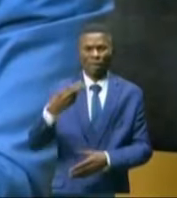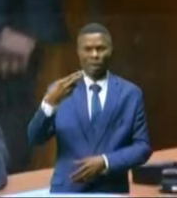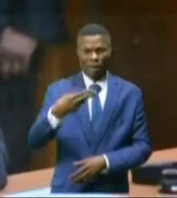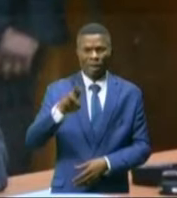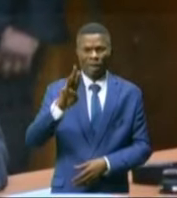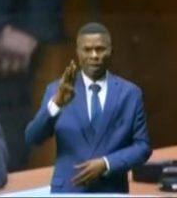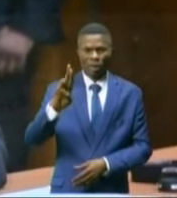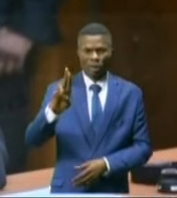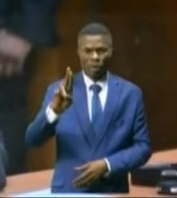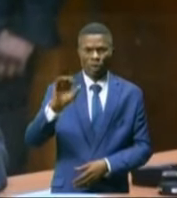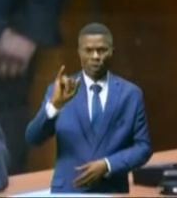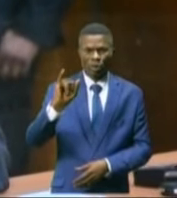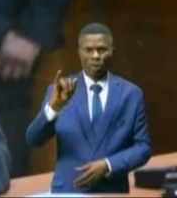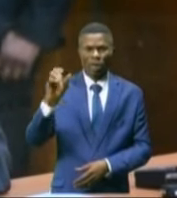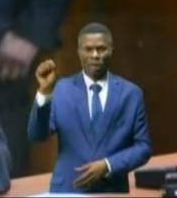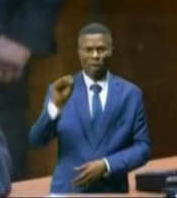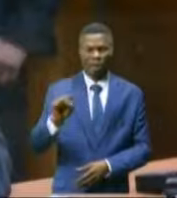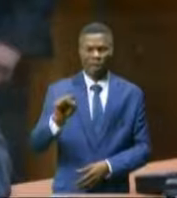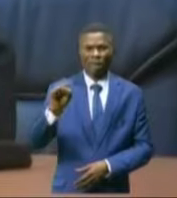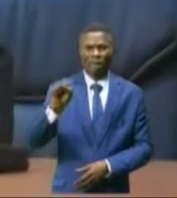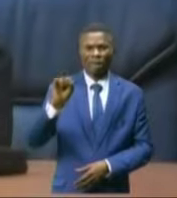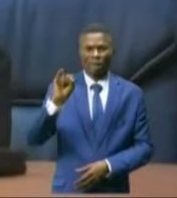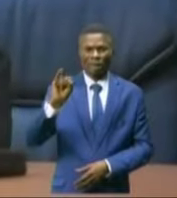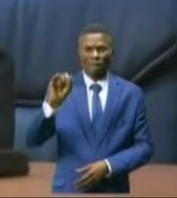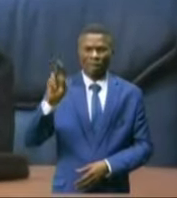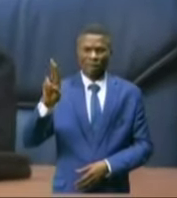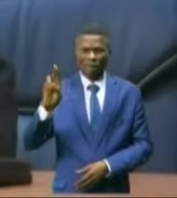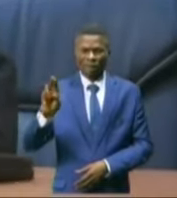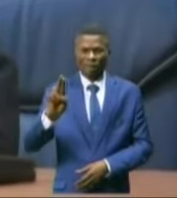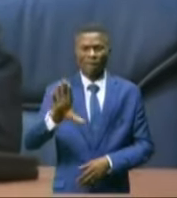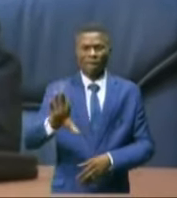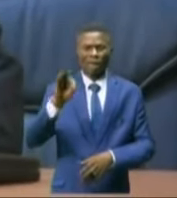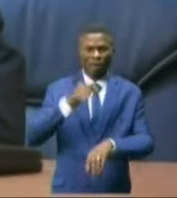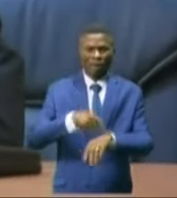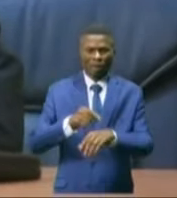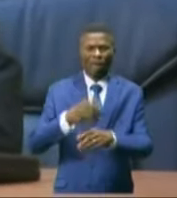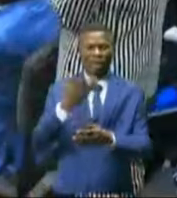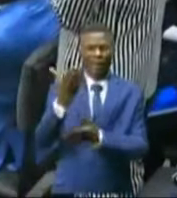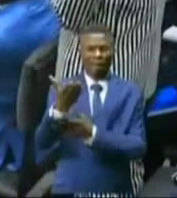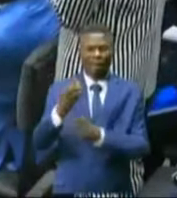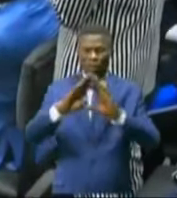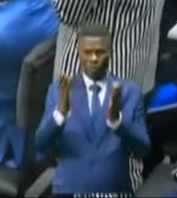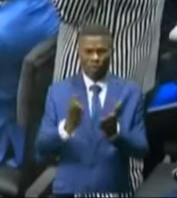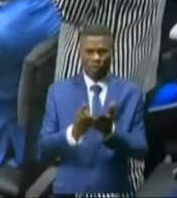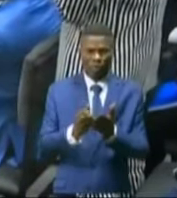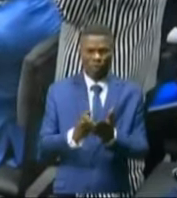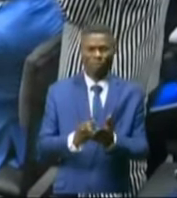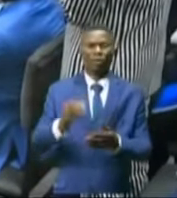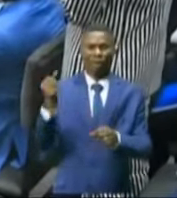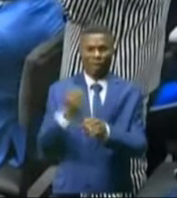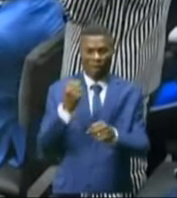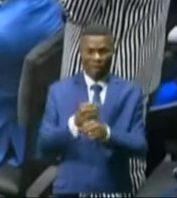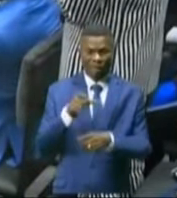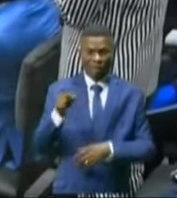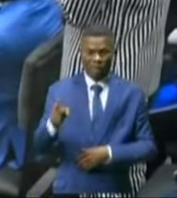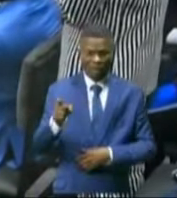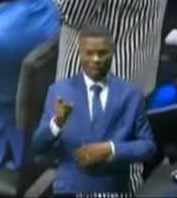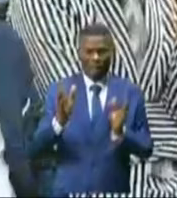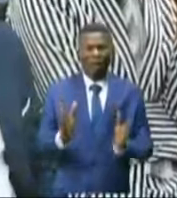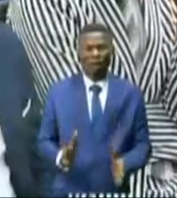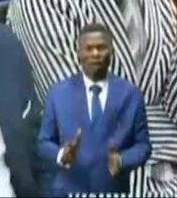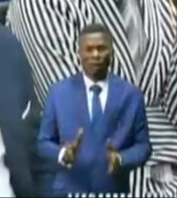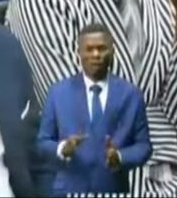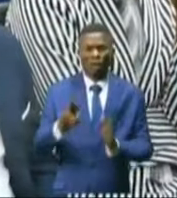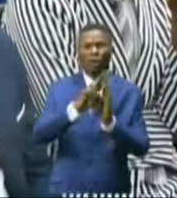professeur Nomba Kabea et Lili Léon a saisi cette opportunité pour les interpeller. Notons que les huissiers de justice ont pour rôle